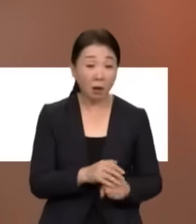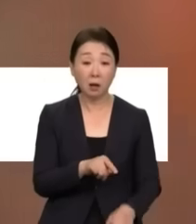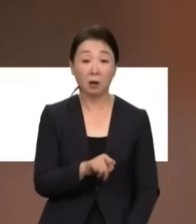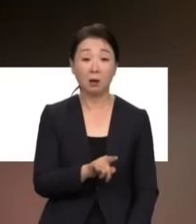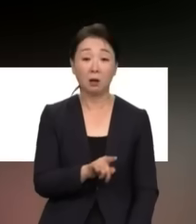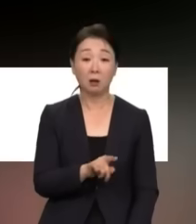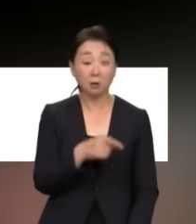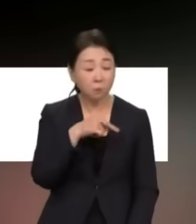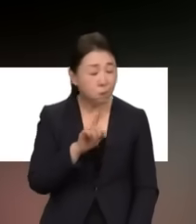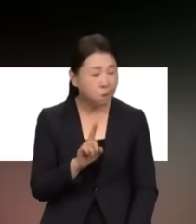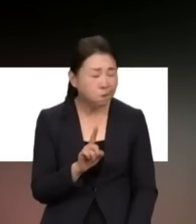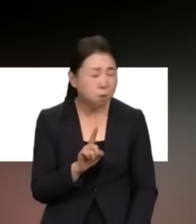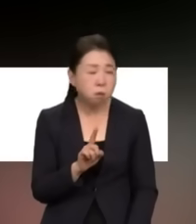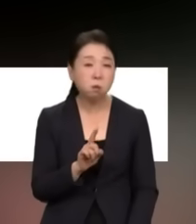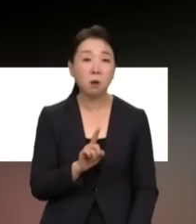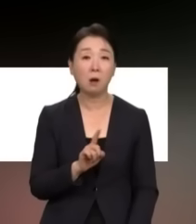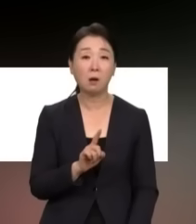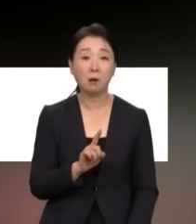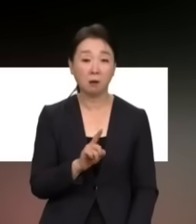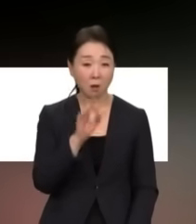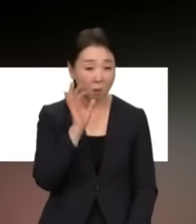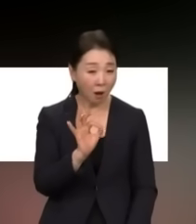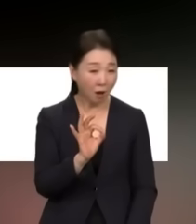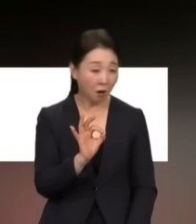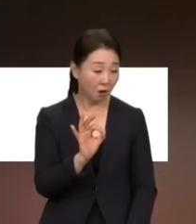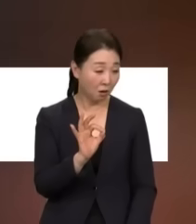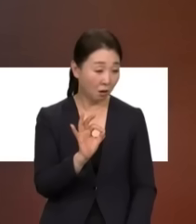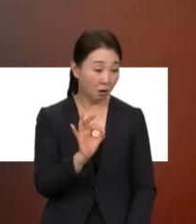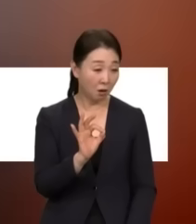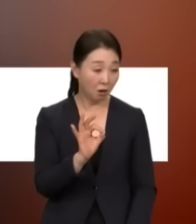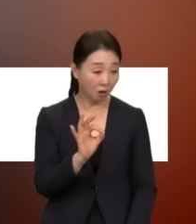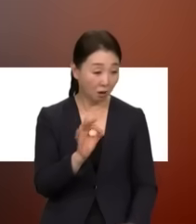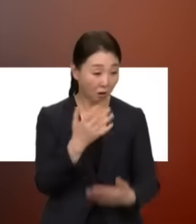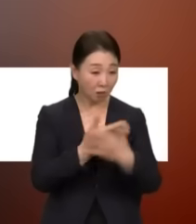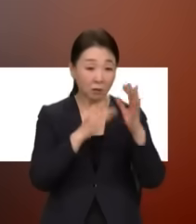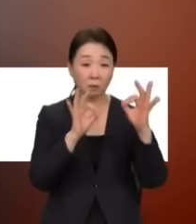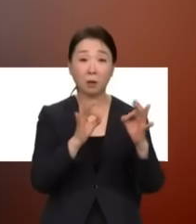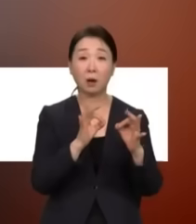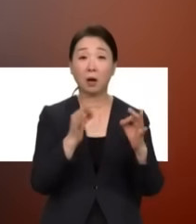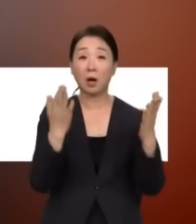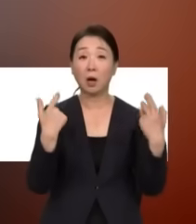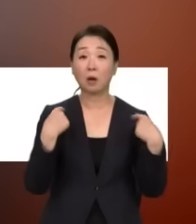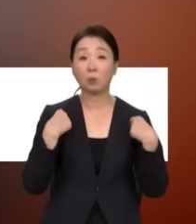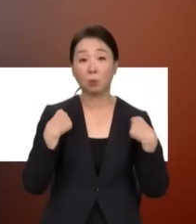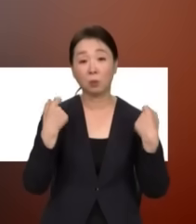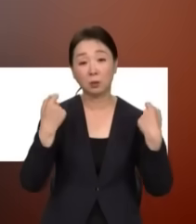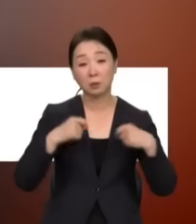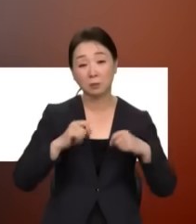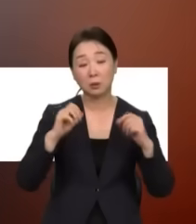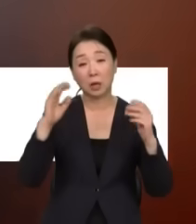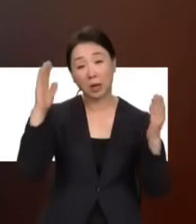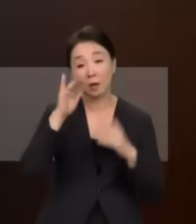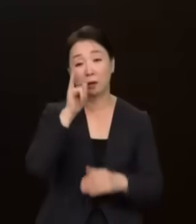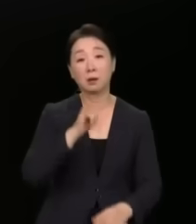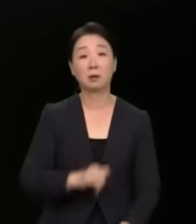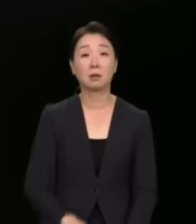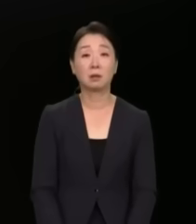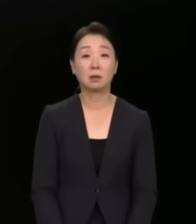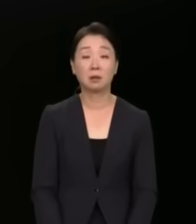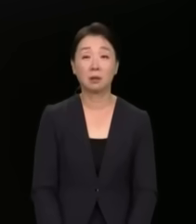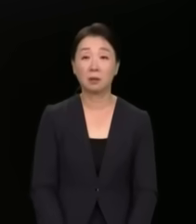이게 뭐지라는 생각에 그래서 보고 나서 보니까 이제 영상 소개 보니까 교복 기분 애들도 나왔고요.